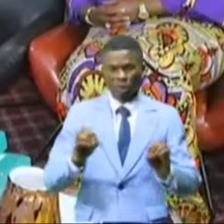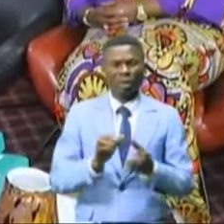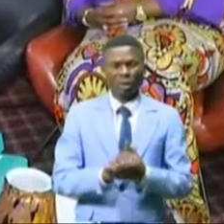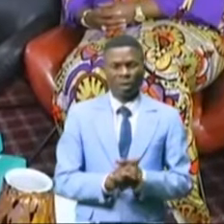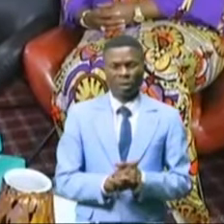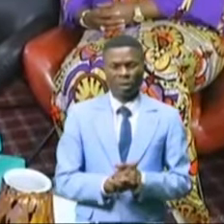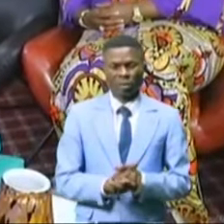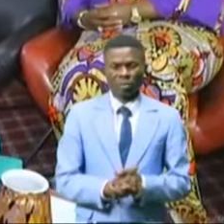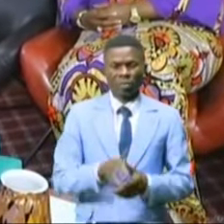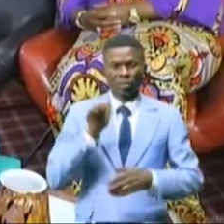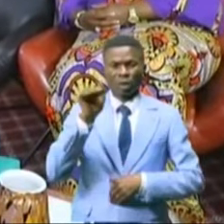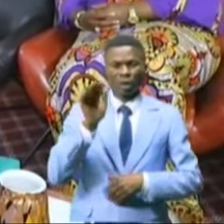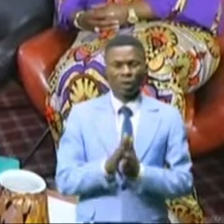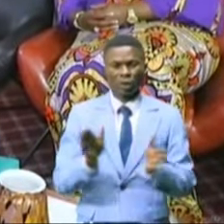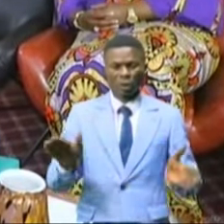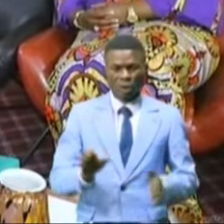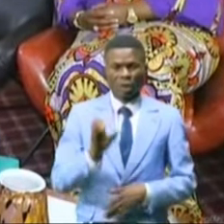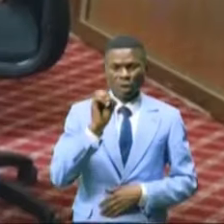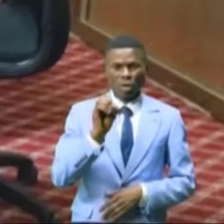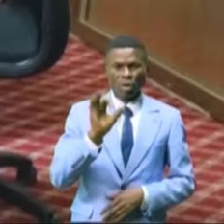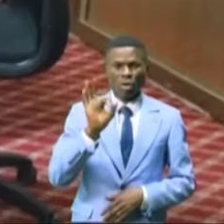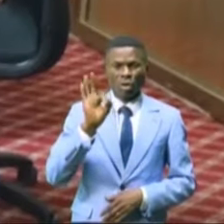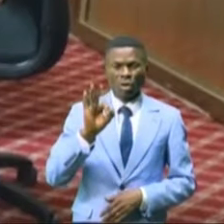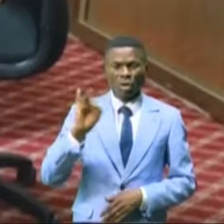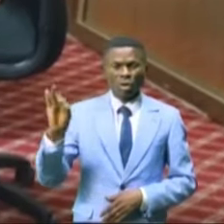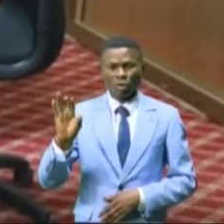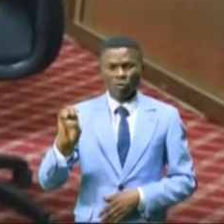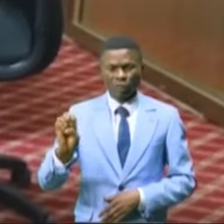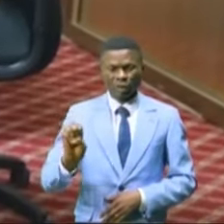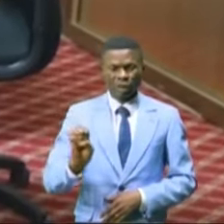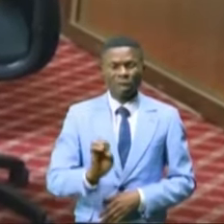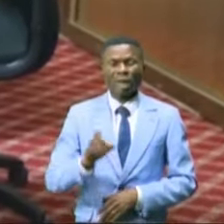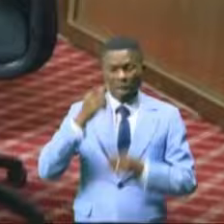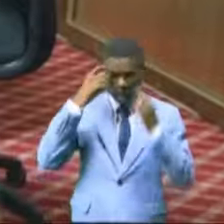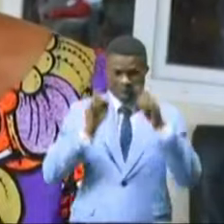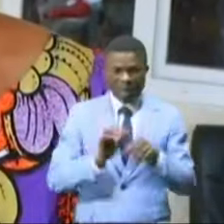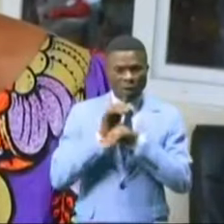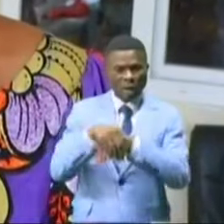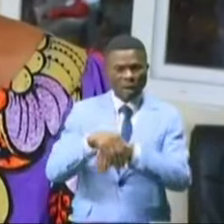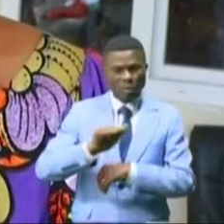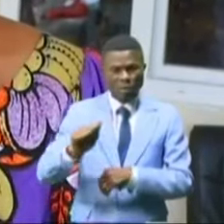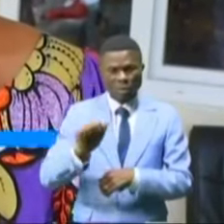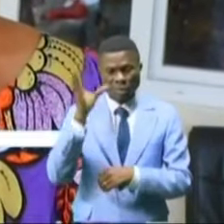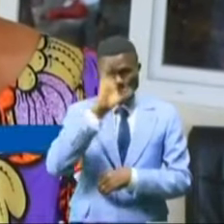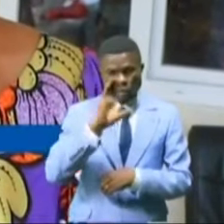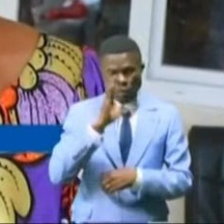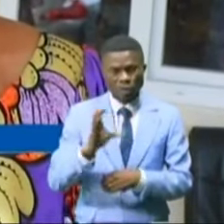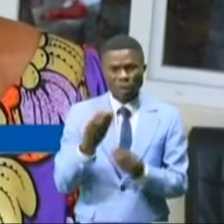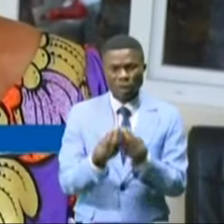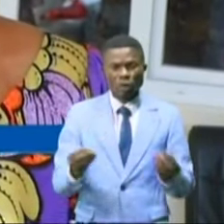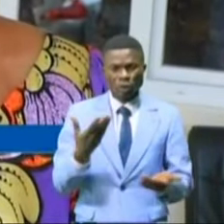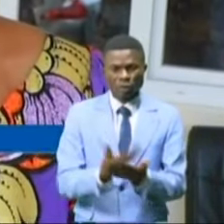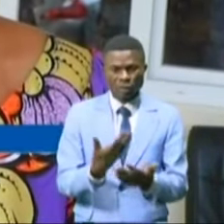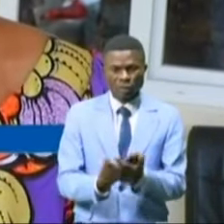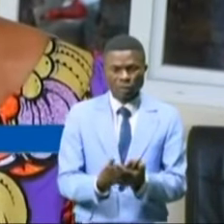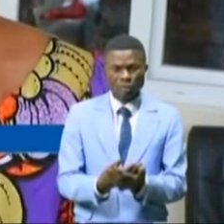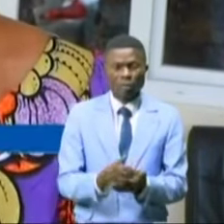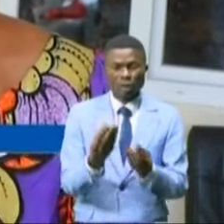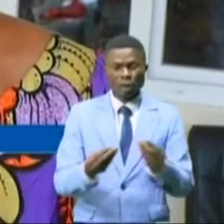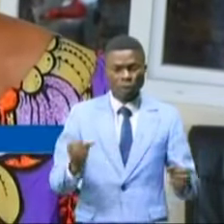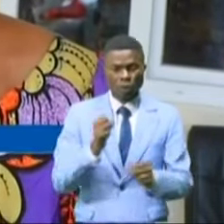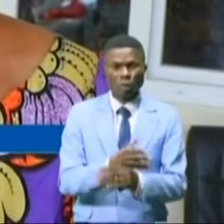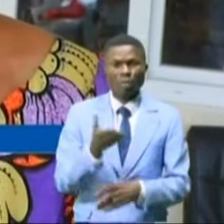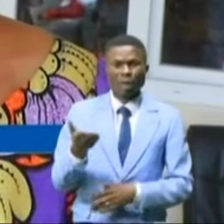bourbiers. Le directeur général de l'office des routes a promis de s'impliquer pour une solution urgente. Nous avons trouvé des pistes de